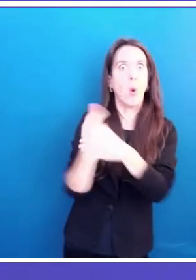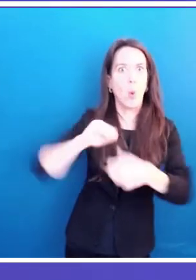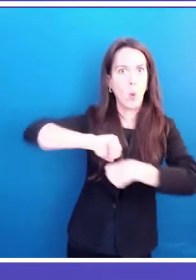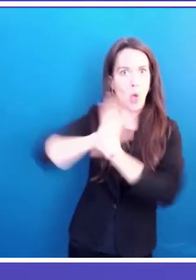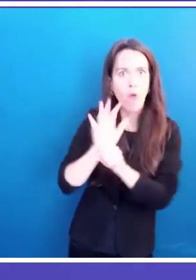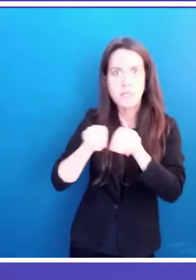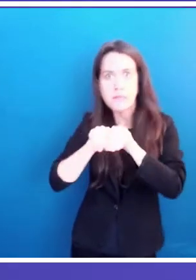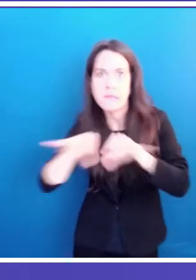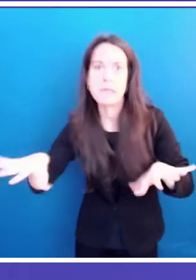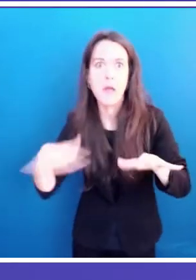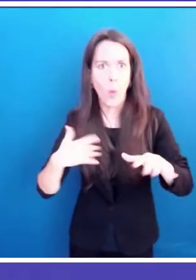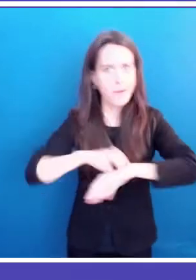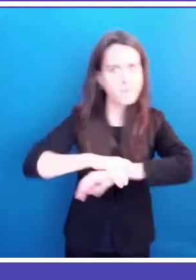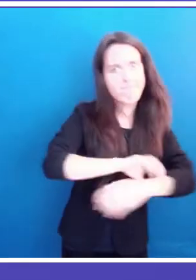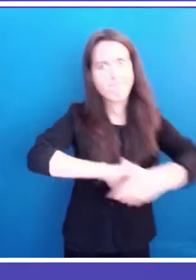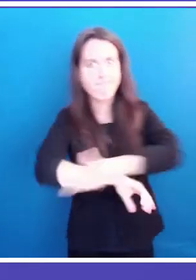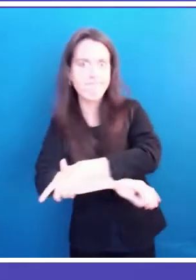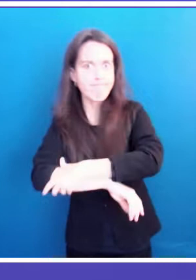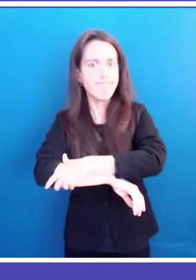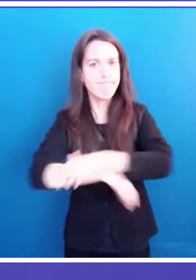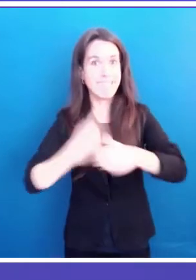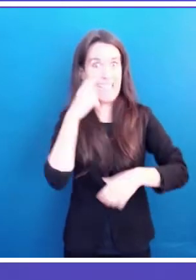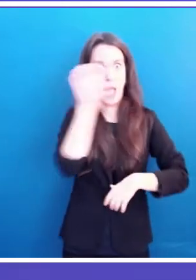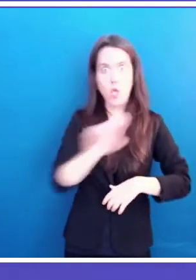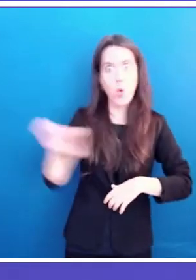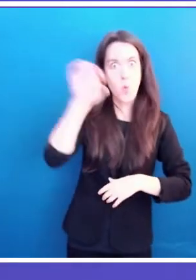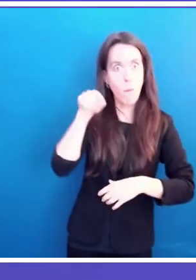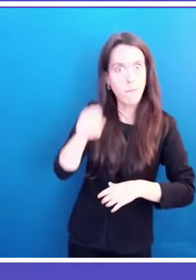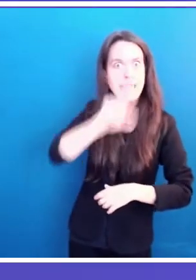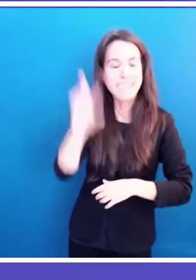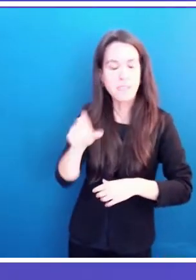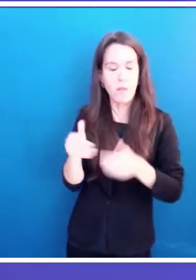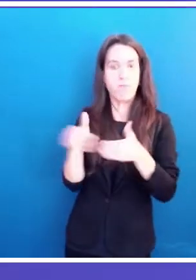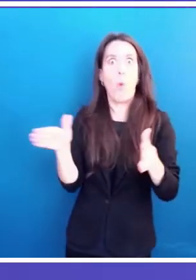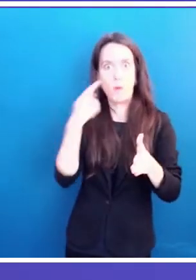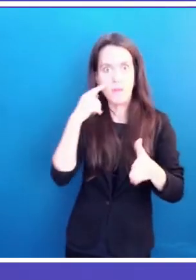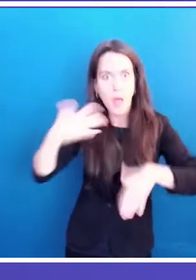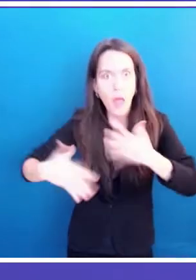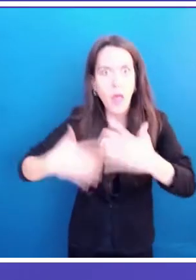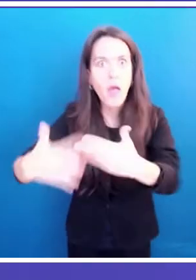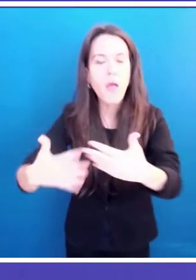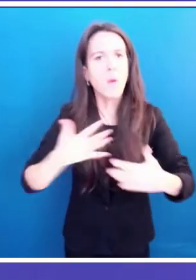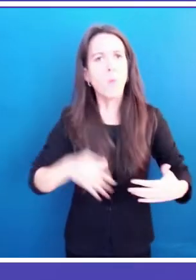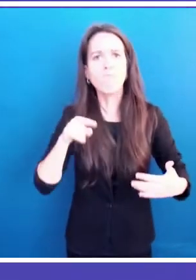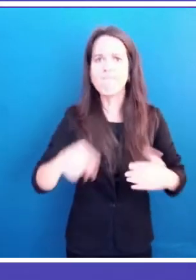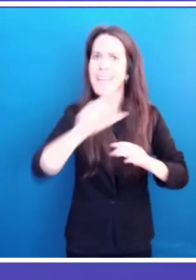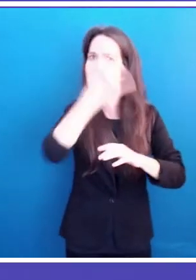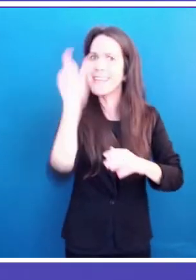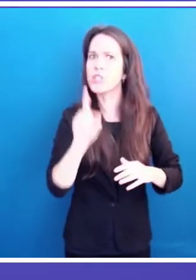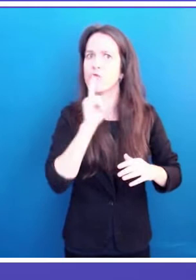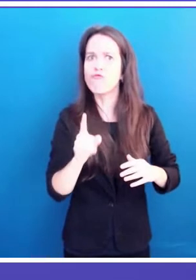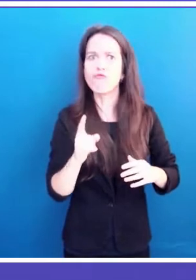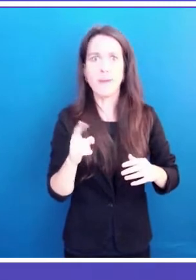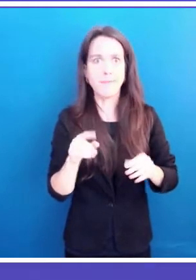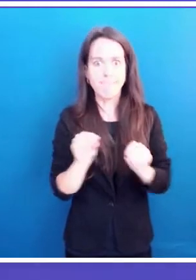ولطالما كانت إيطاليا من البلدان في أوروبا التي عملت على هذا الموضوع لأنه